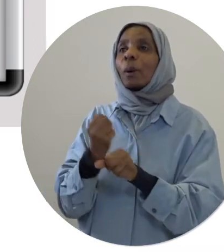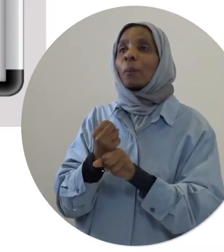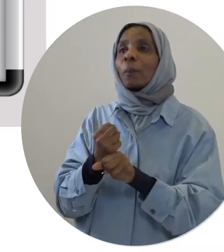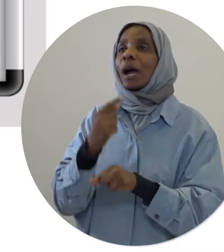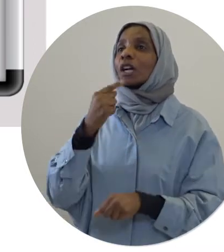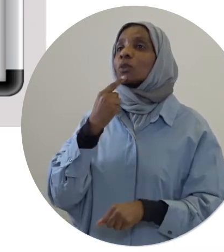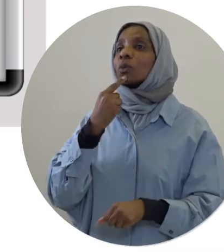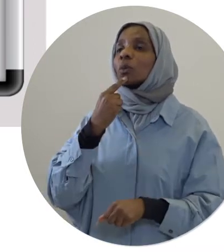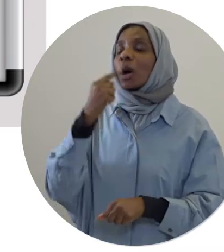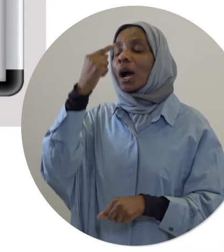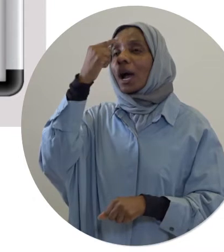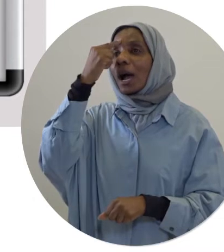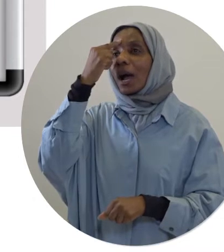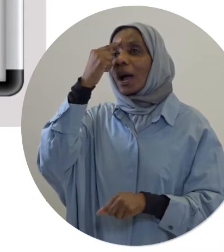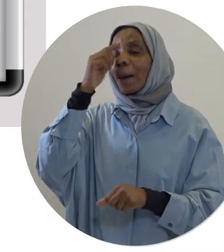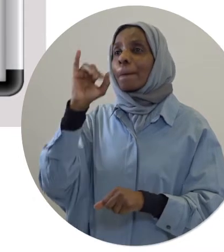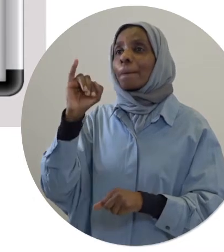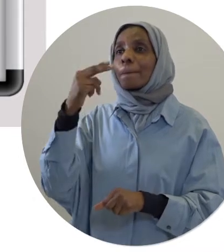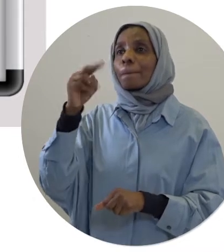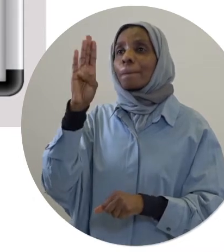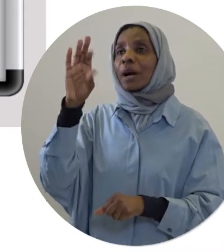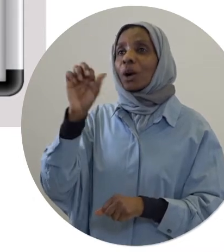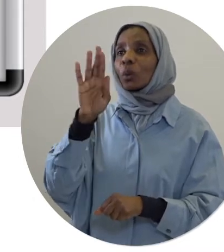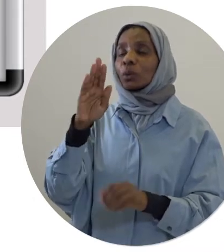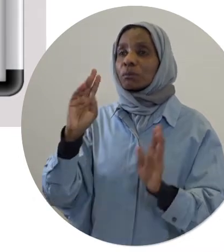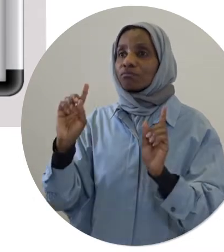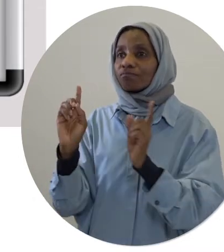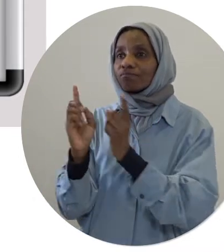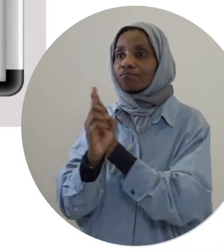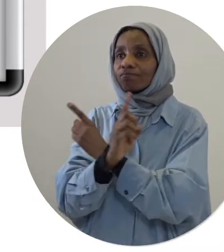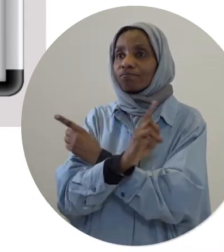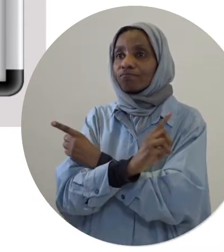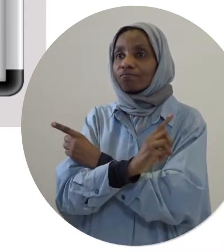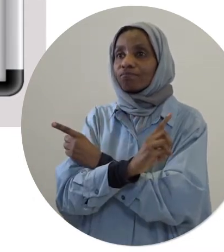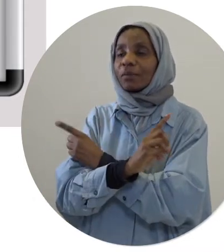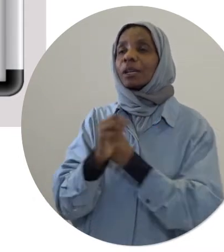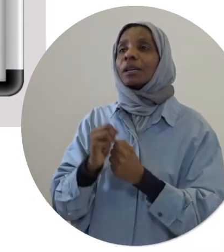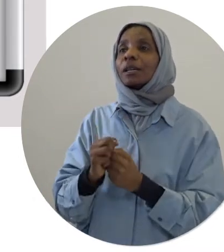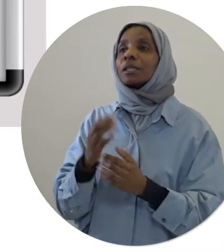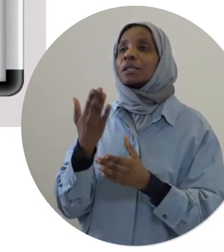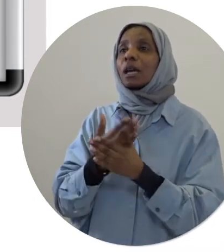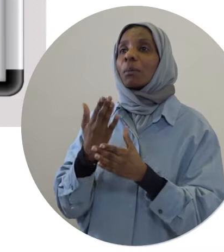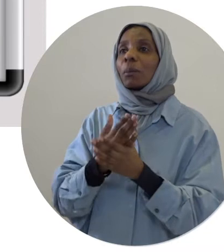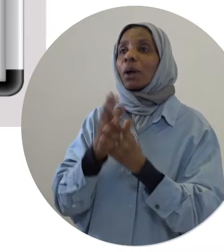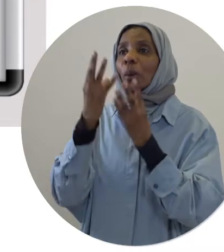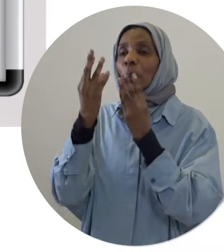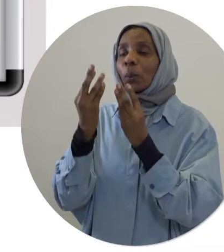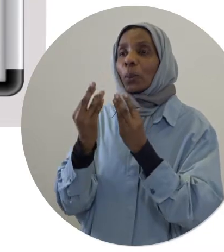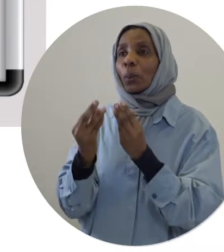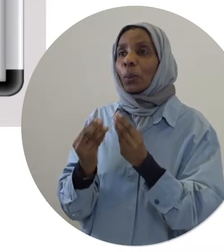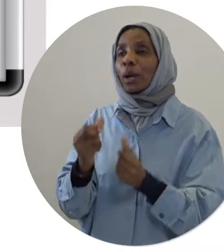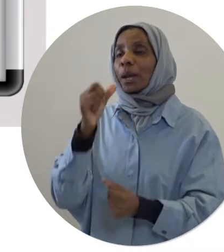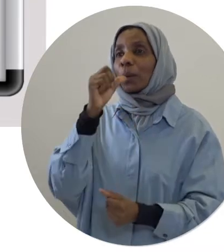عكوس، إذن ممكن أن يعود الكحول عن طريق التحلل المائي للإستر والماء. حتى